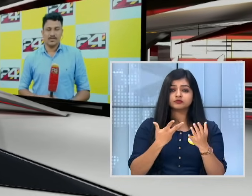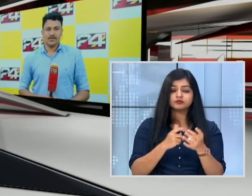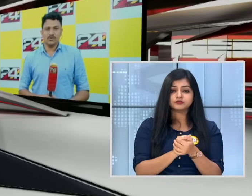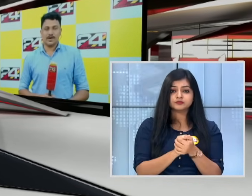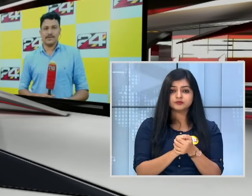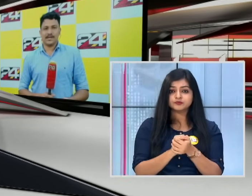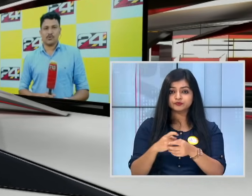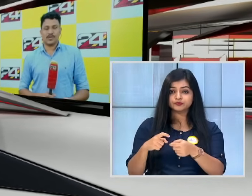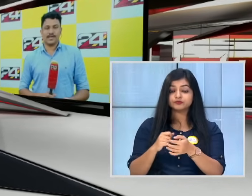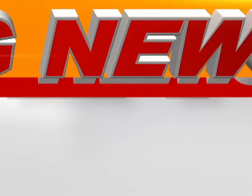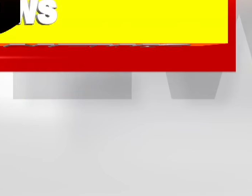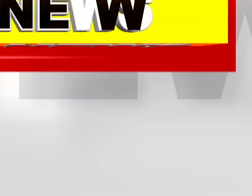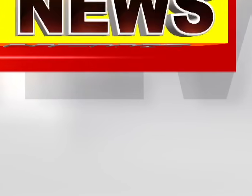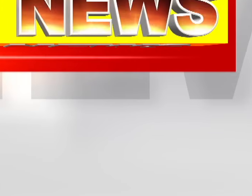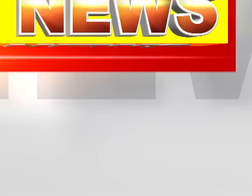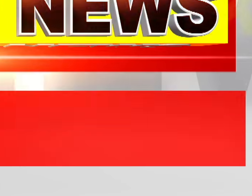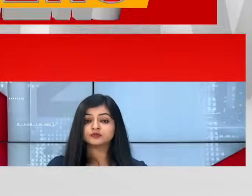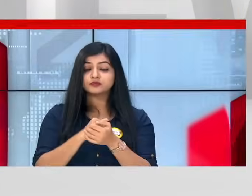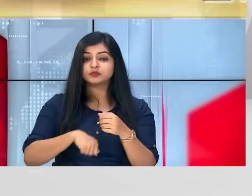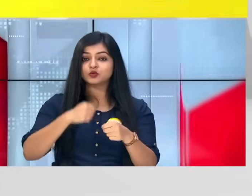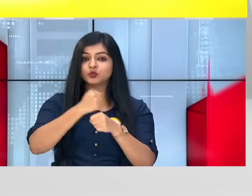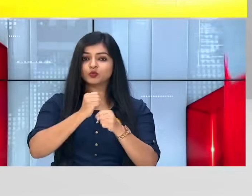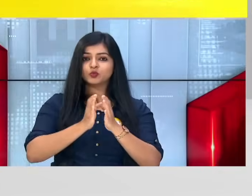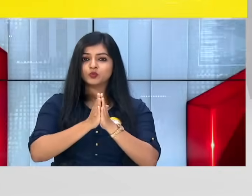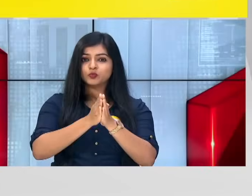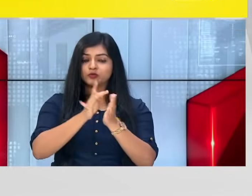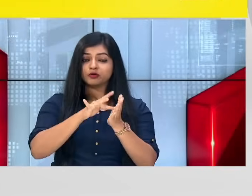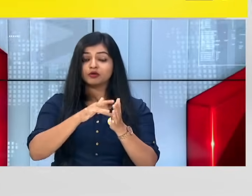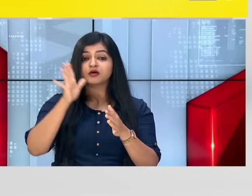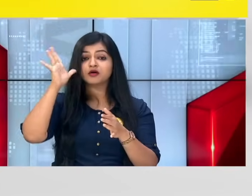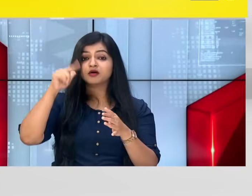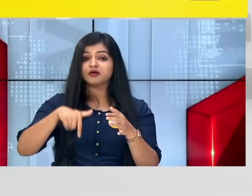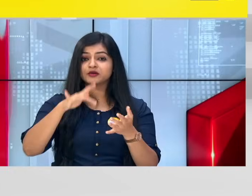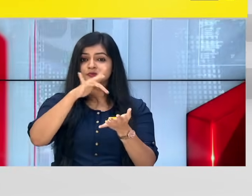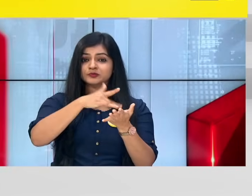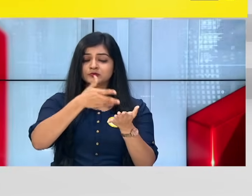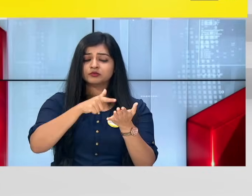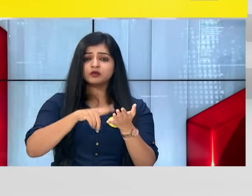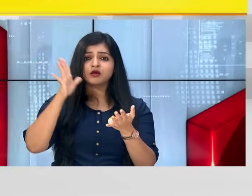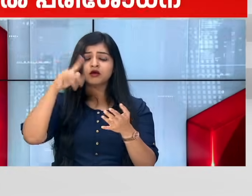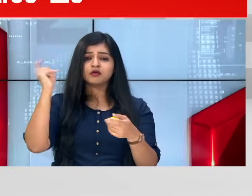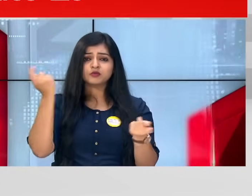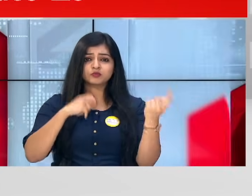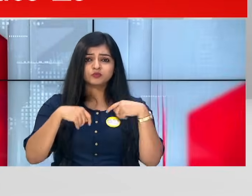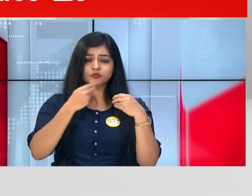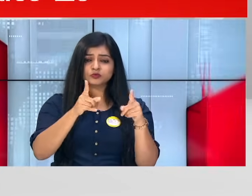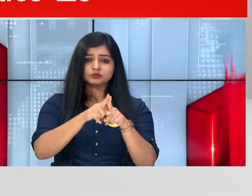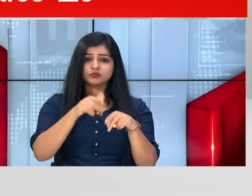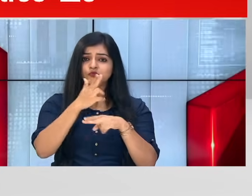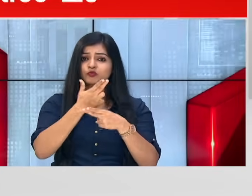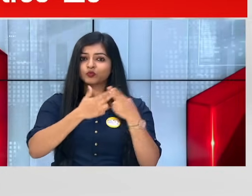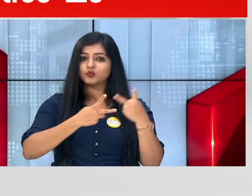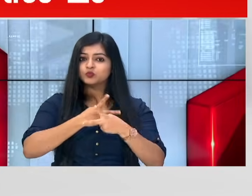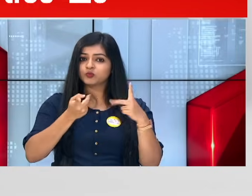ഈ ഗുരുവായൂർ ആനക്കോട്ടയിൽ ആനകളെ മർദ്ദിക്കുന്ന ദൃശ്യങ്ങൾ പുറത്തു വന്നതിന് പിന്നാലെയാണ് ഹൈക്കോടതി സ്വമേധയാ ഇതിൽ കേസെടുത്തത്.